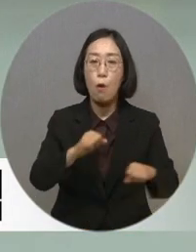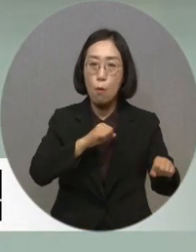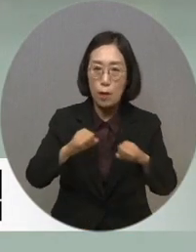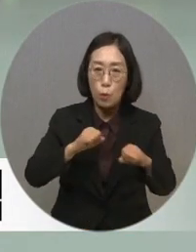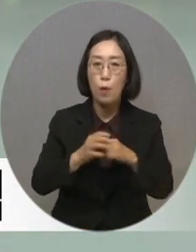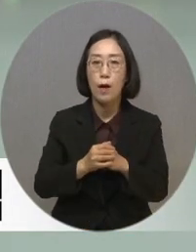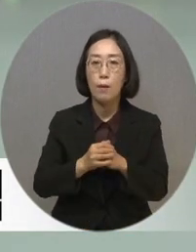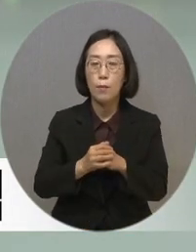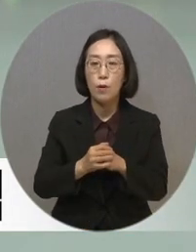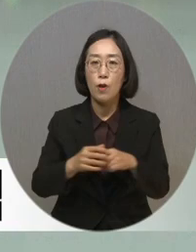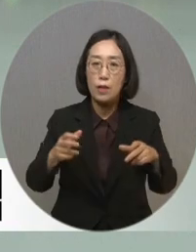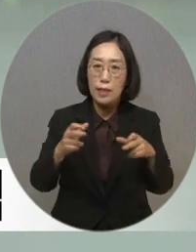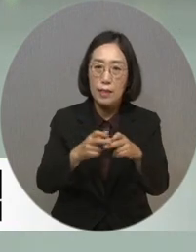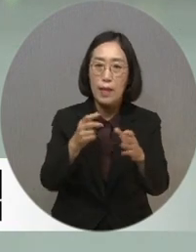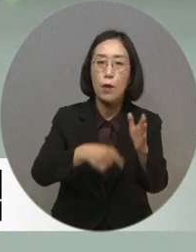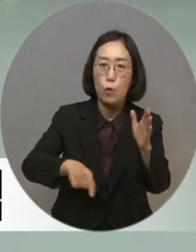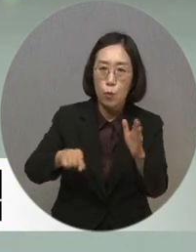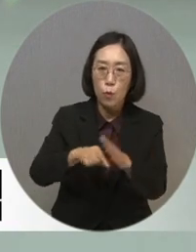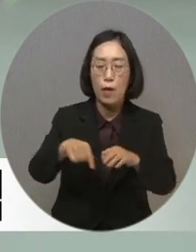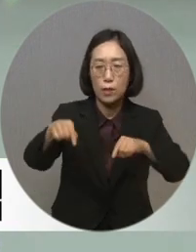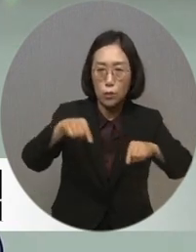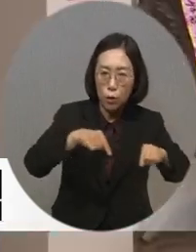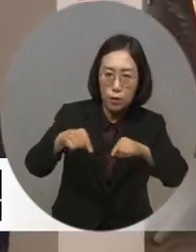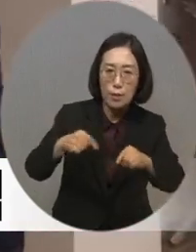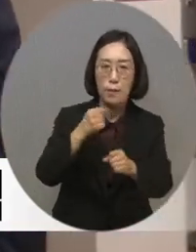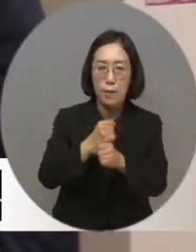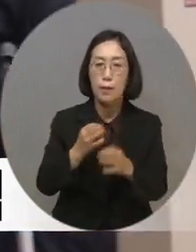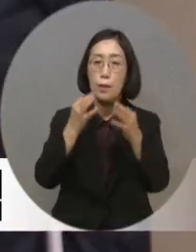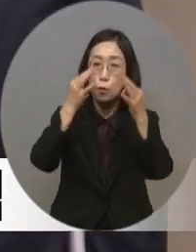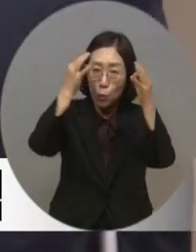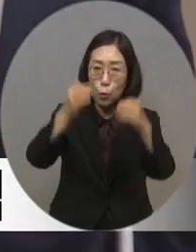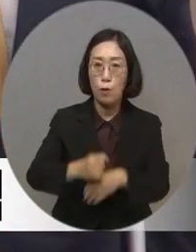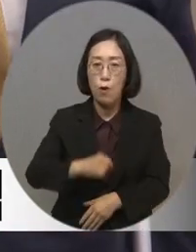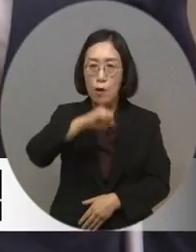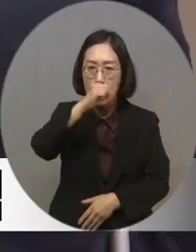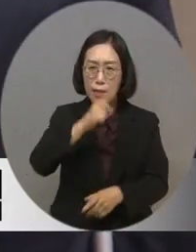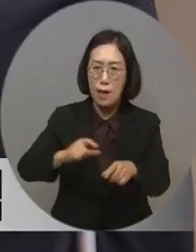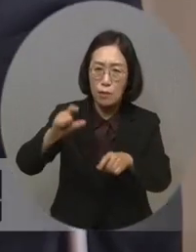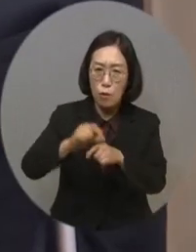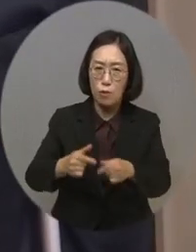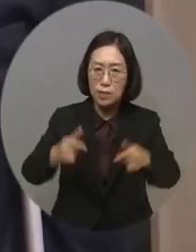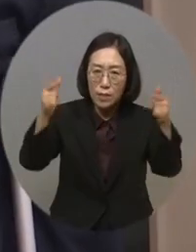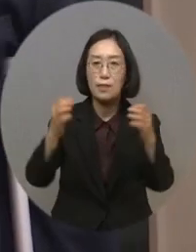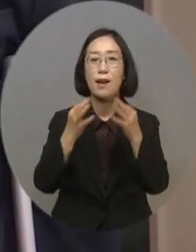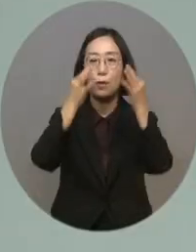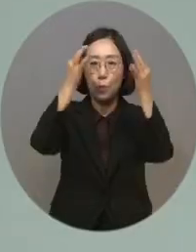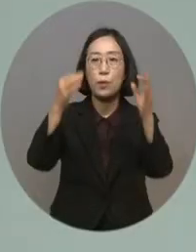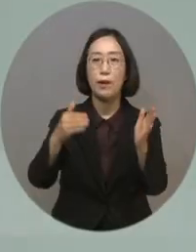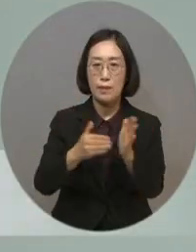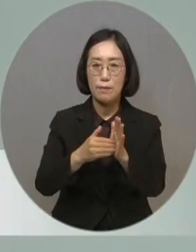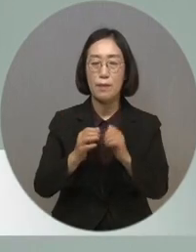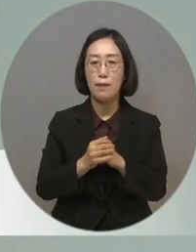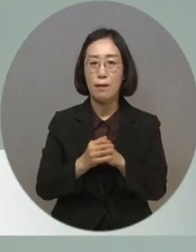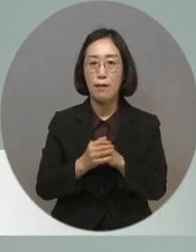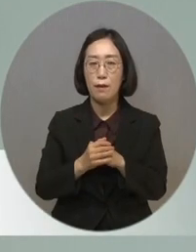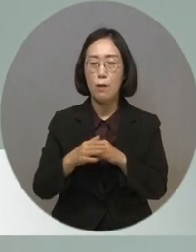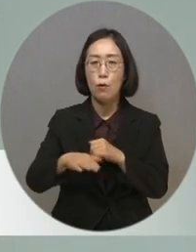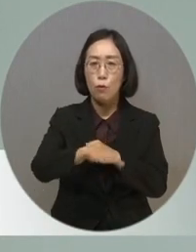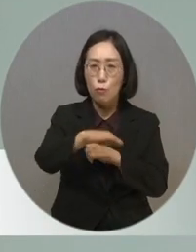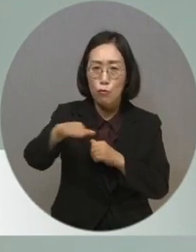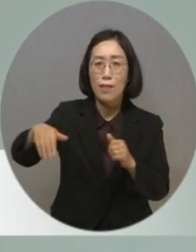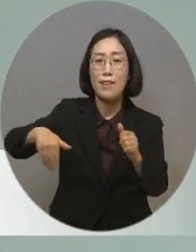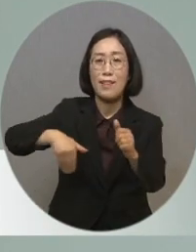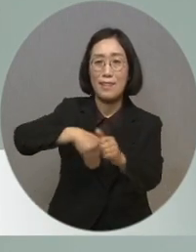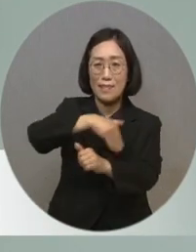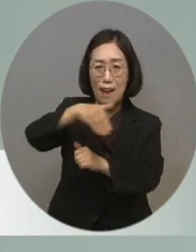활동하며 장애인을 위한 정책에 힘썼으며 관련 예산을 확보하기도 했습니다. 우리 장애인기업의